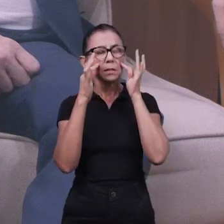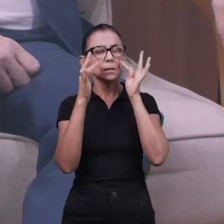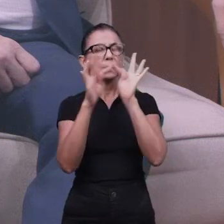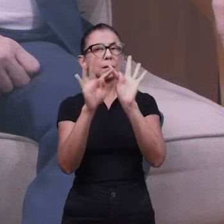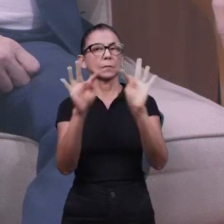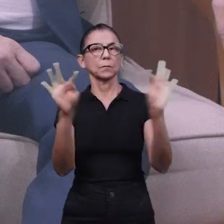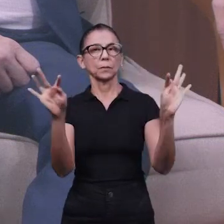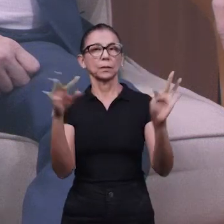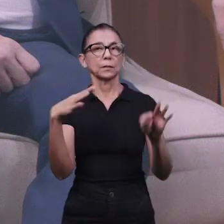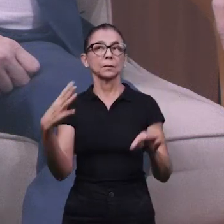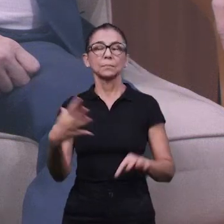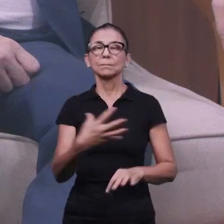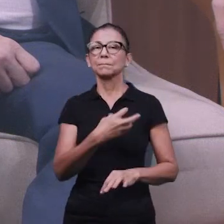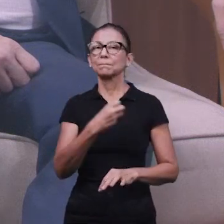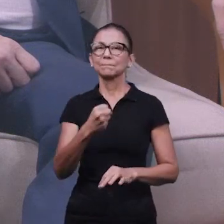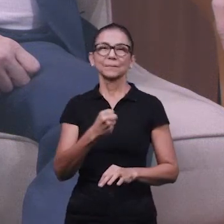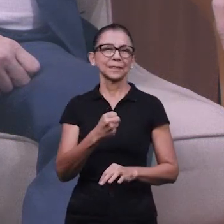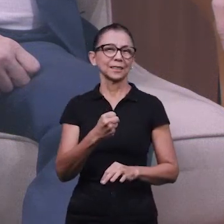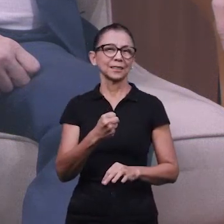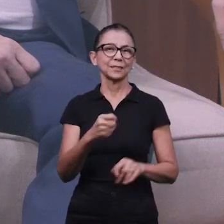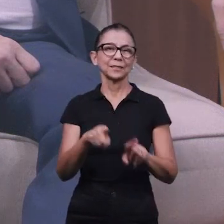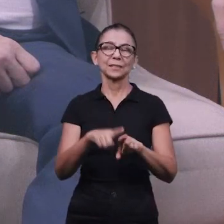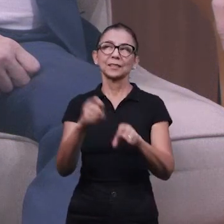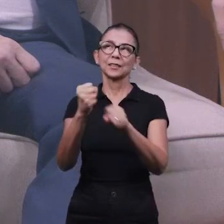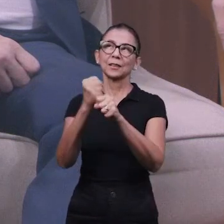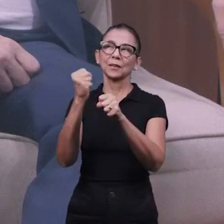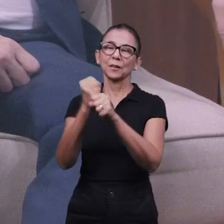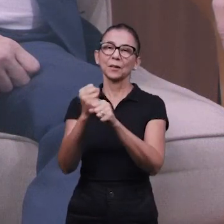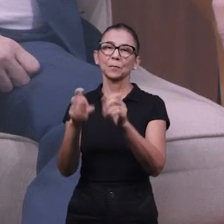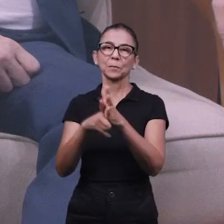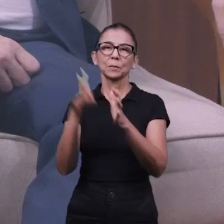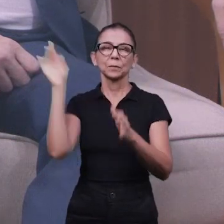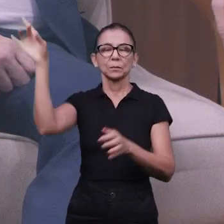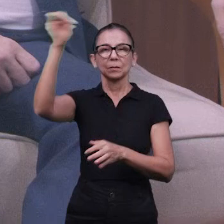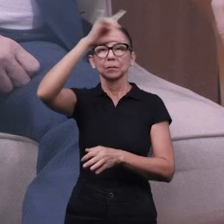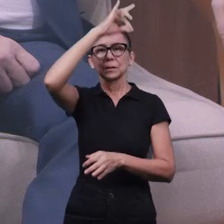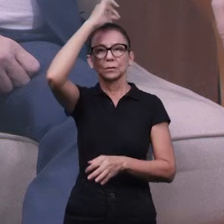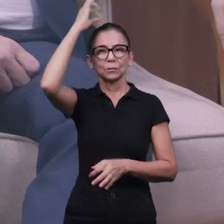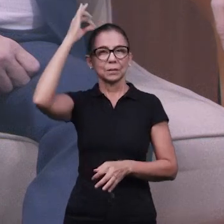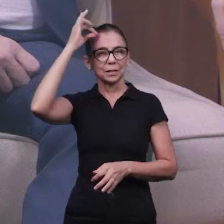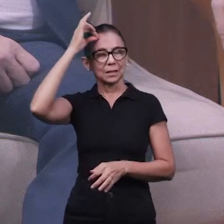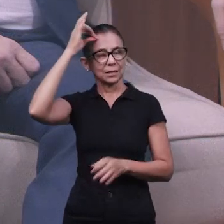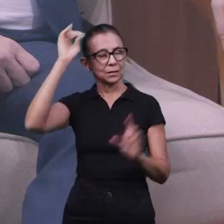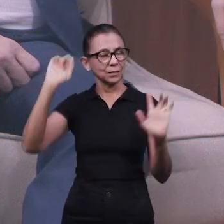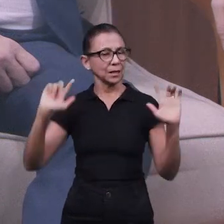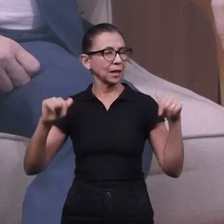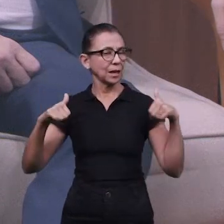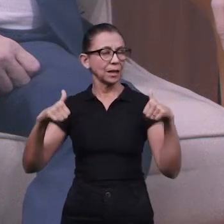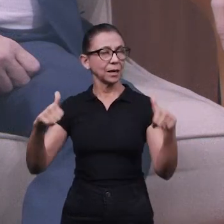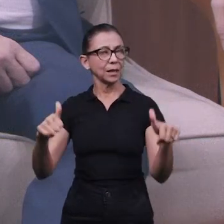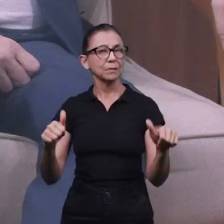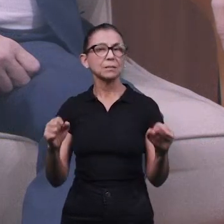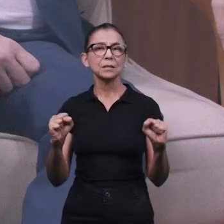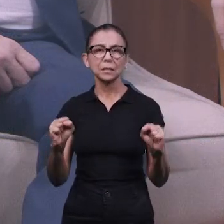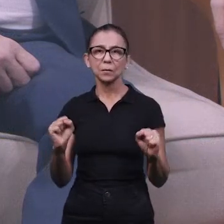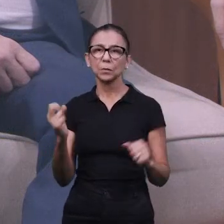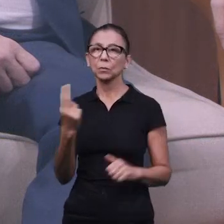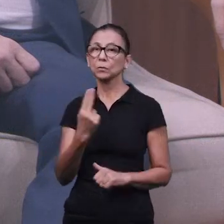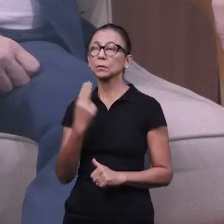la doctrine révélée. Nous pouvons témoigner de ce grand salut et de l'œuvre que le Saint-Esprit